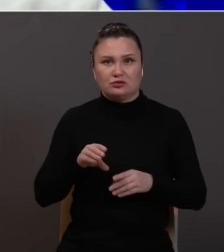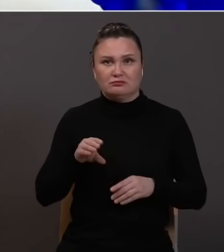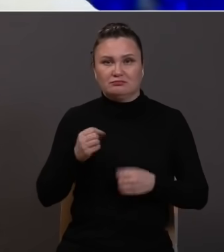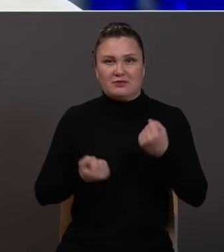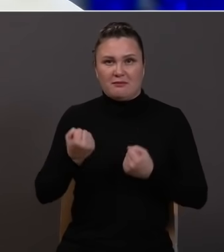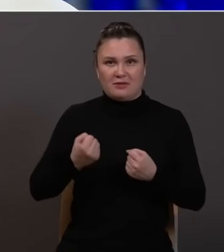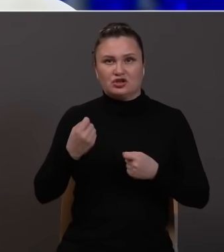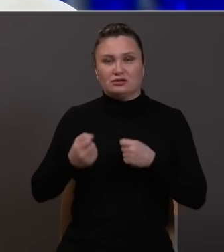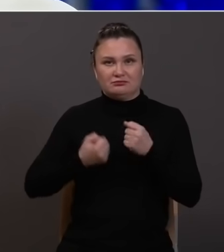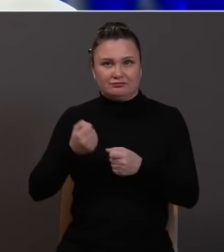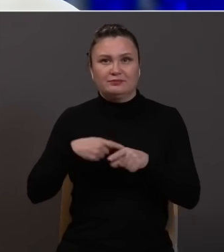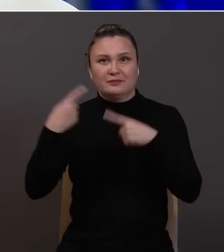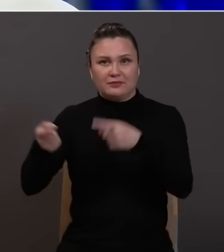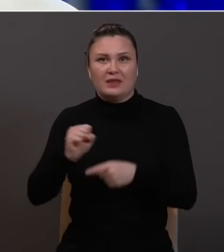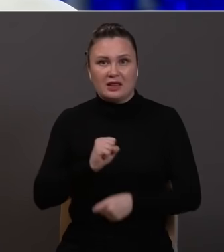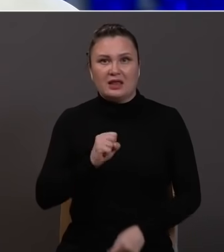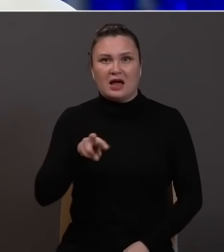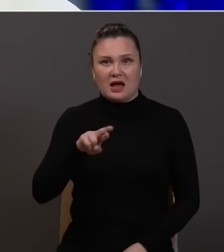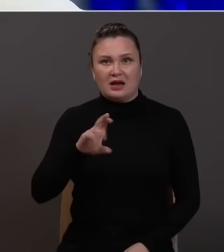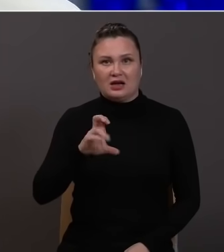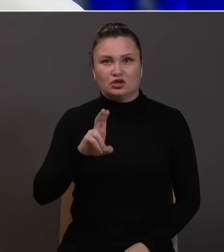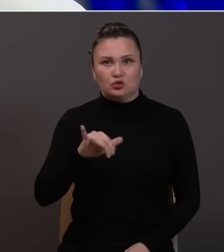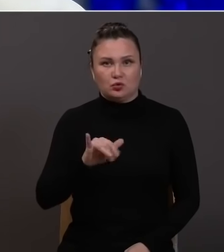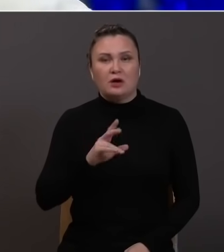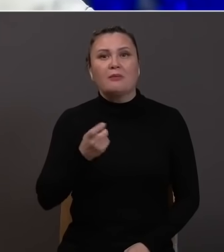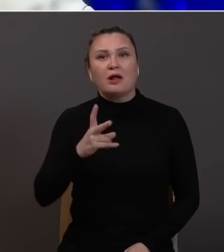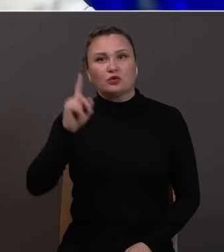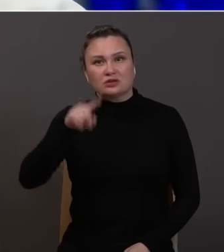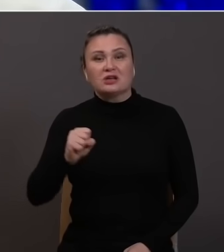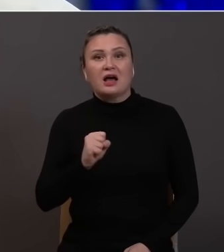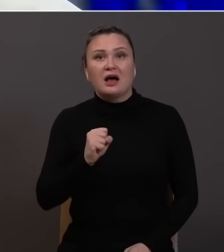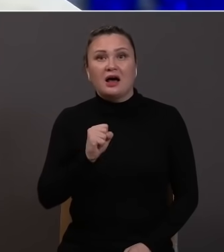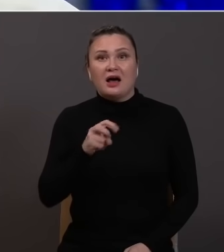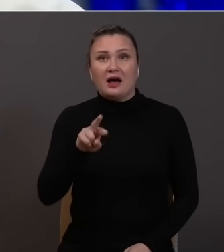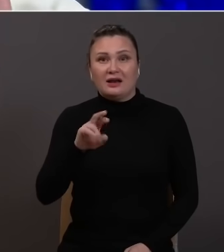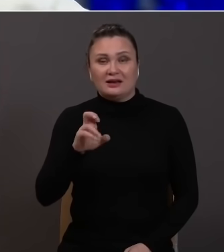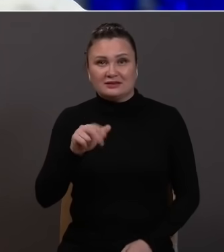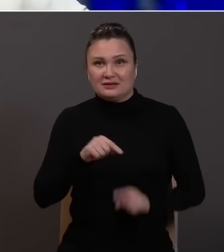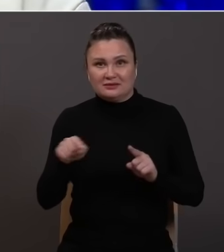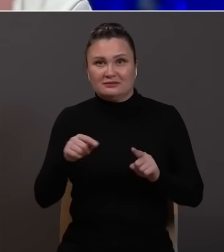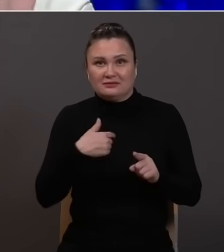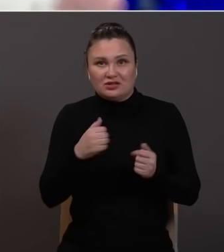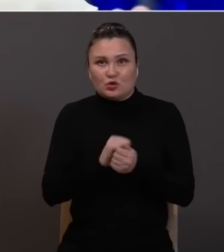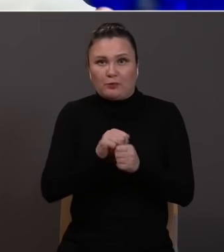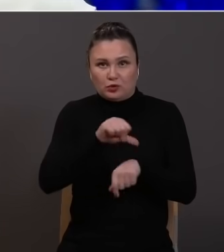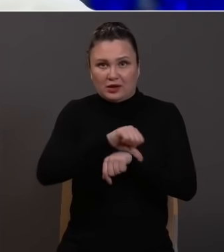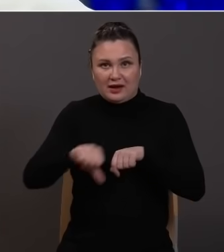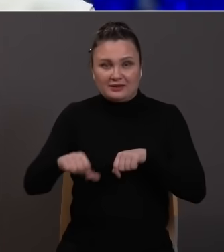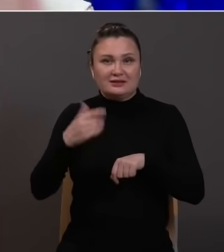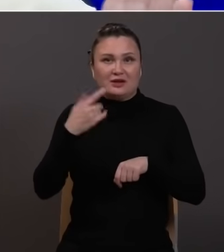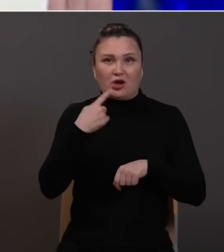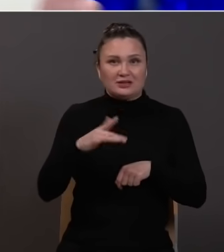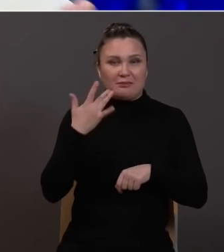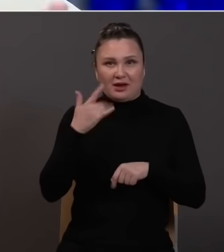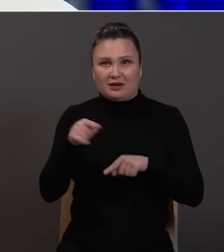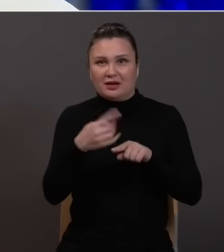плавучестью, на Аляску. Мало кто знает, но Россия и Америка настолько соседи, что между нашими сухопутными границами